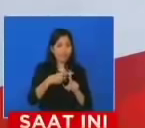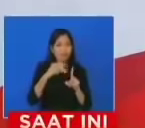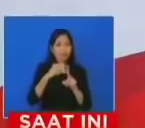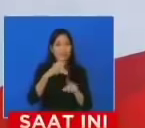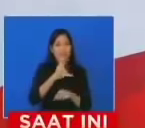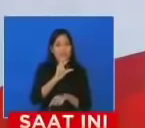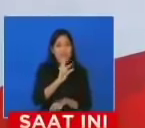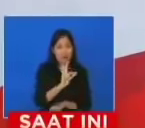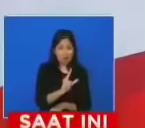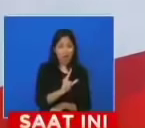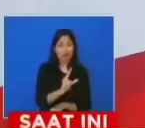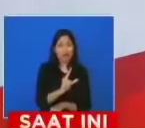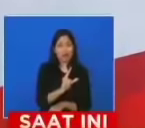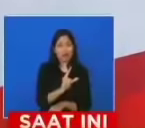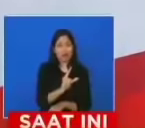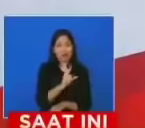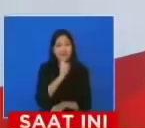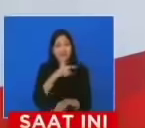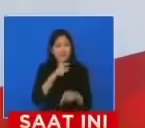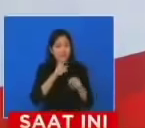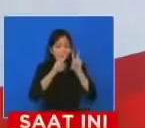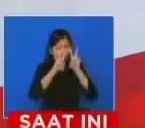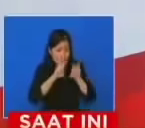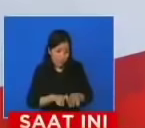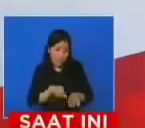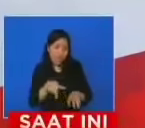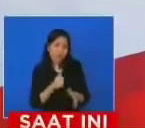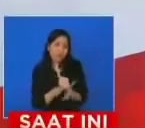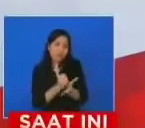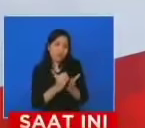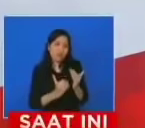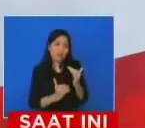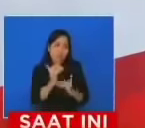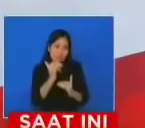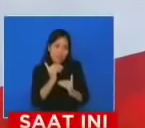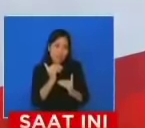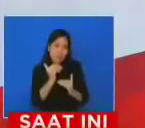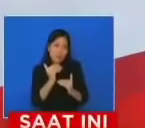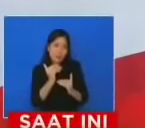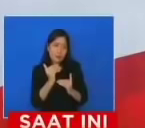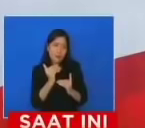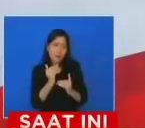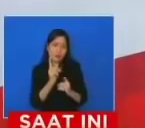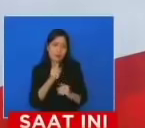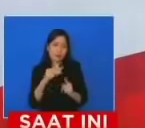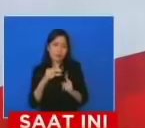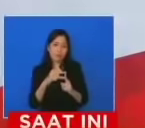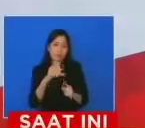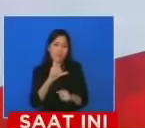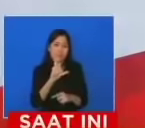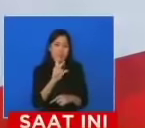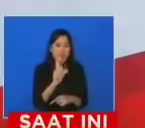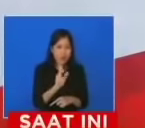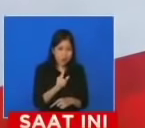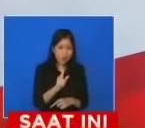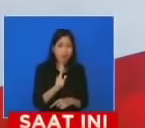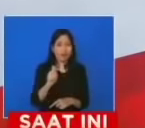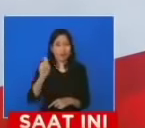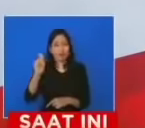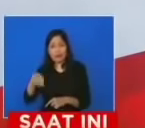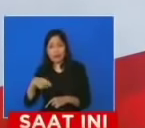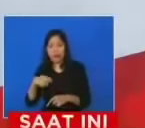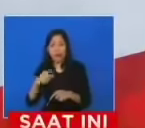dari pemeriksaan yang dilakukan relatif tinggi. Karena PCR tidak kita lakukan dengan metode